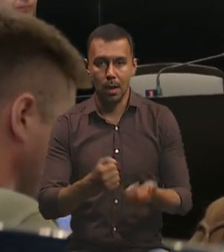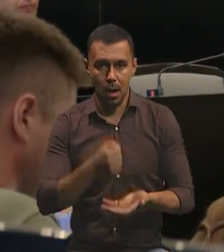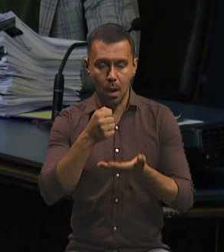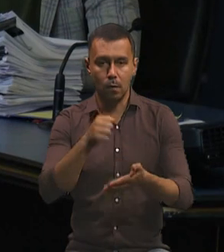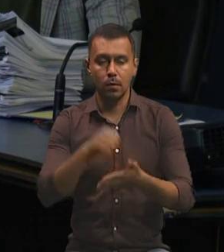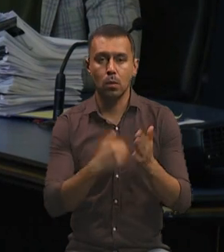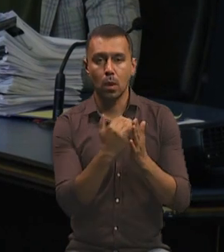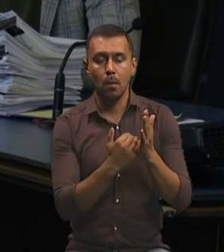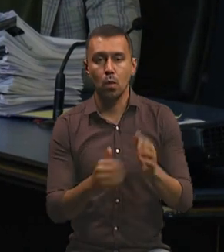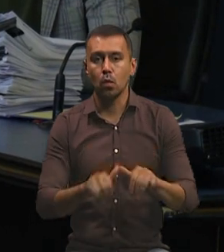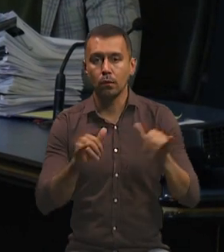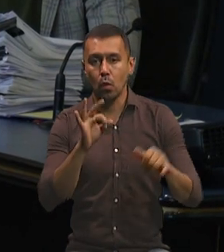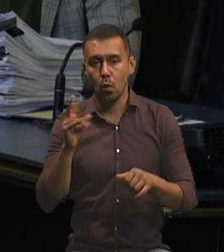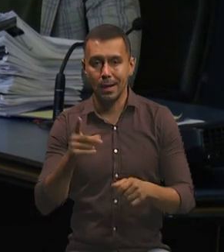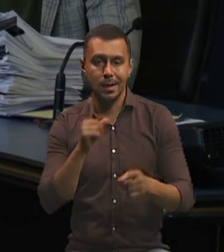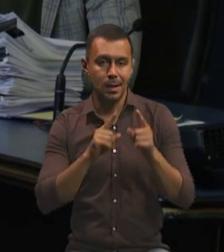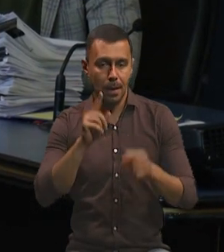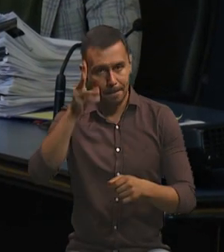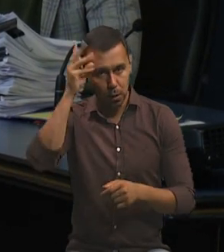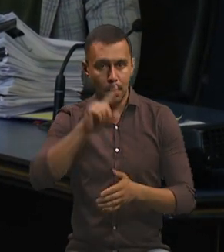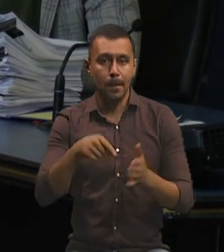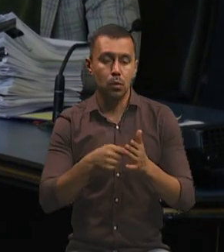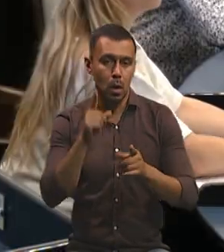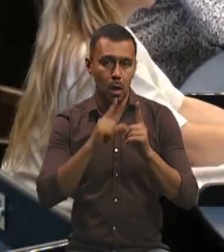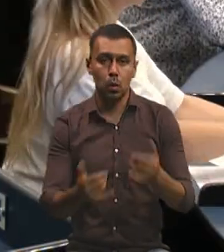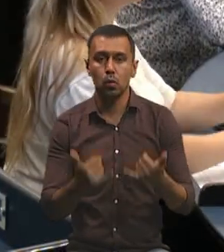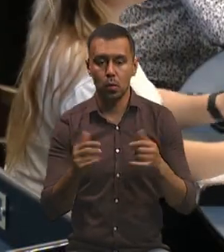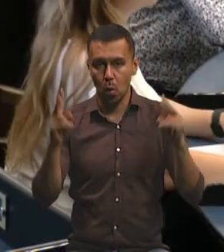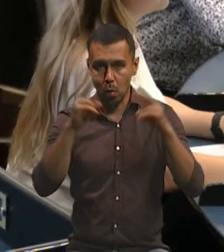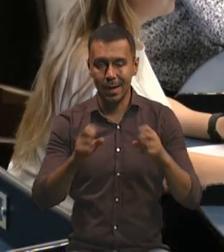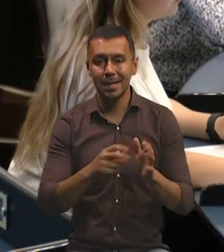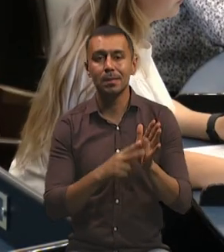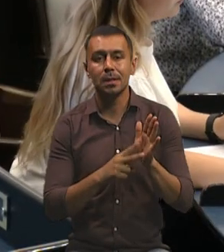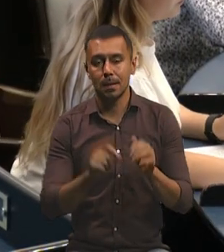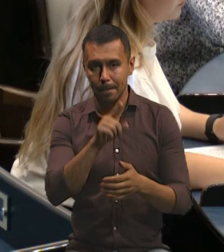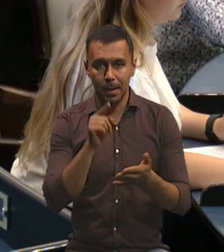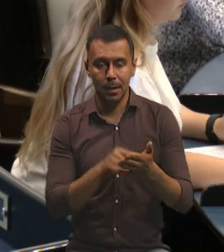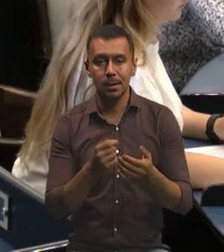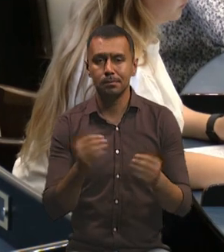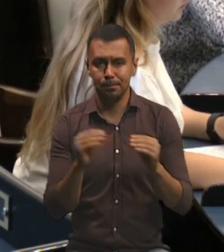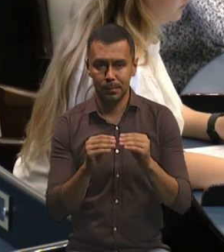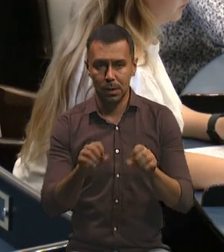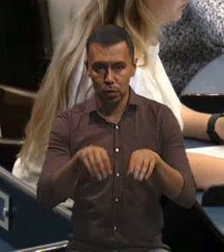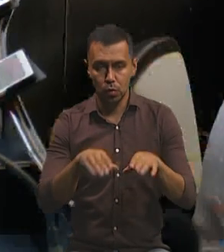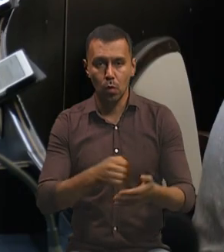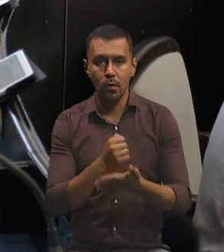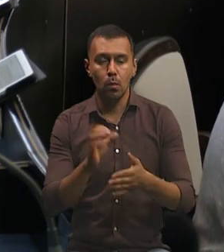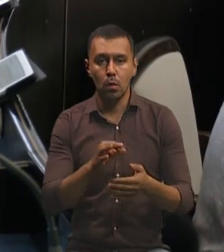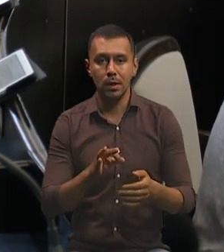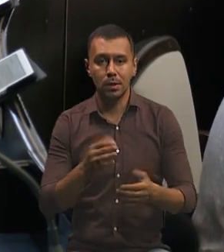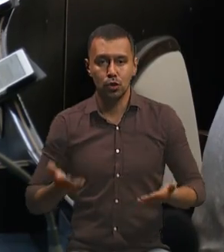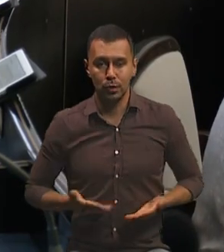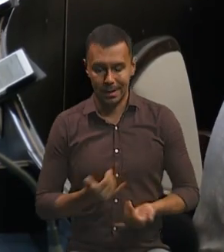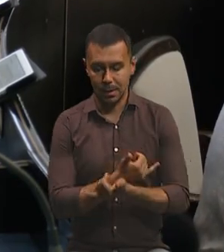від програми розвитку ООН. На сесії Хмельницької міської ради сьогодні розглянули 70 питань. Стільки ж рішень ухвалили щодо